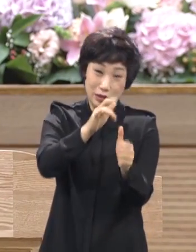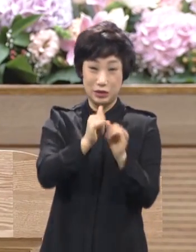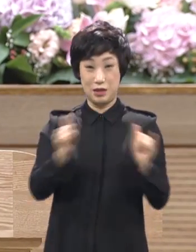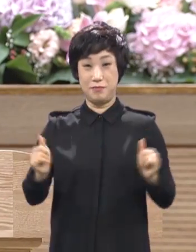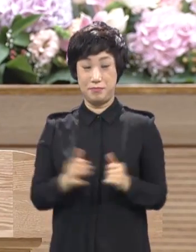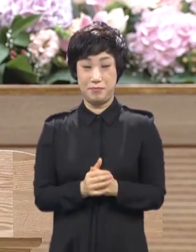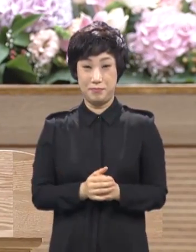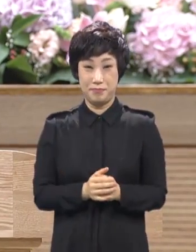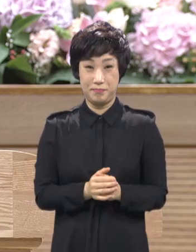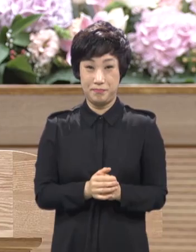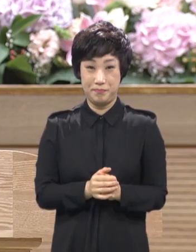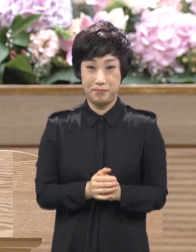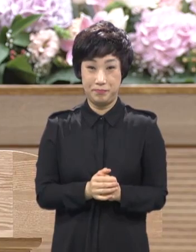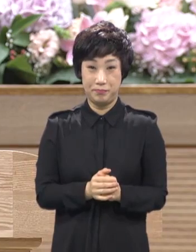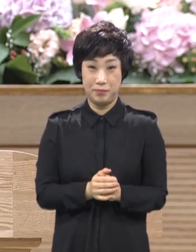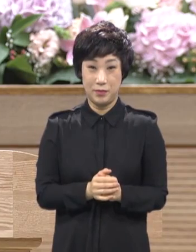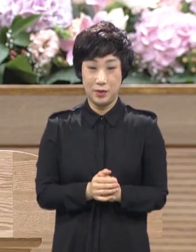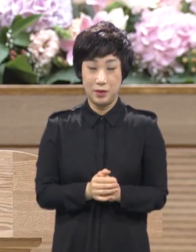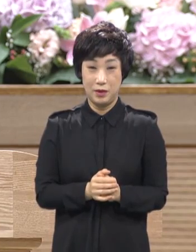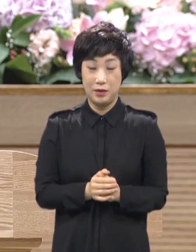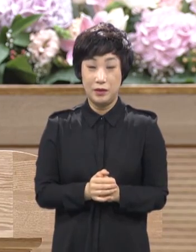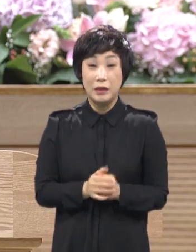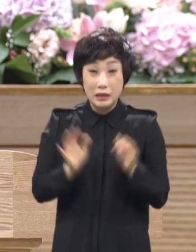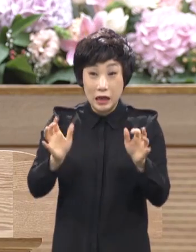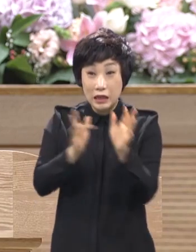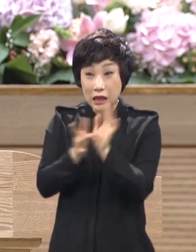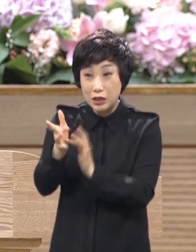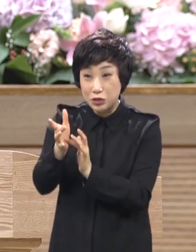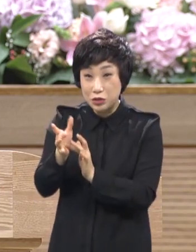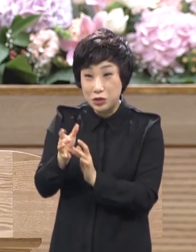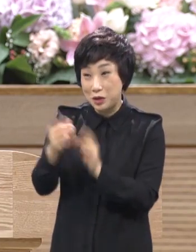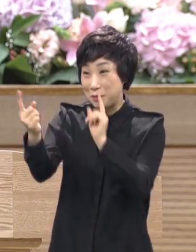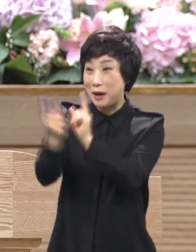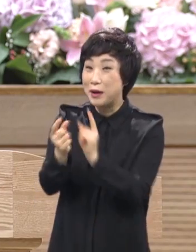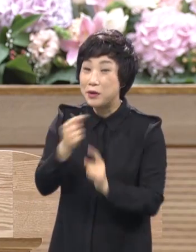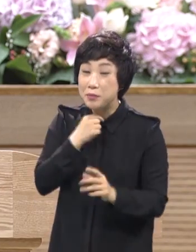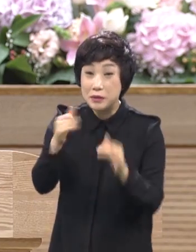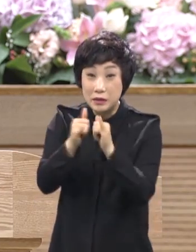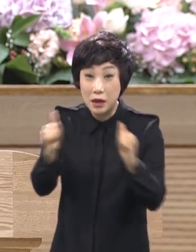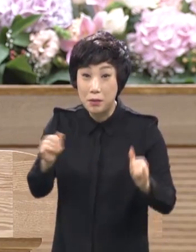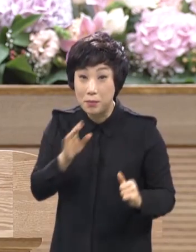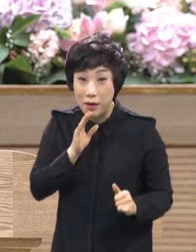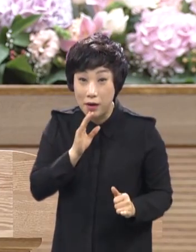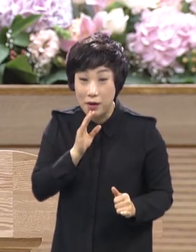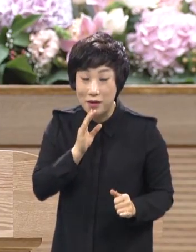사람, 그 예수를 보고 싶은 사람,